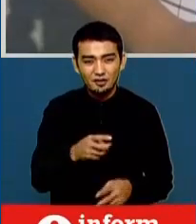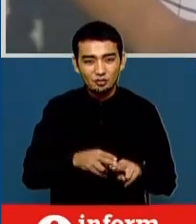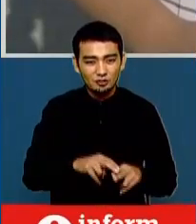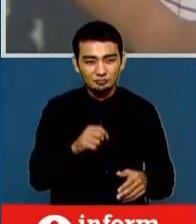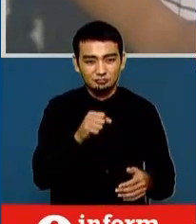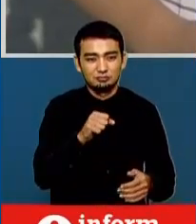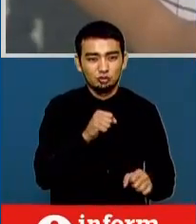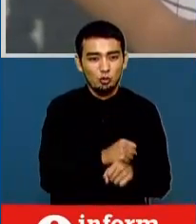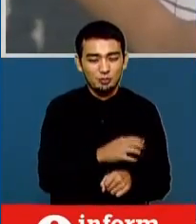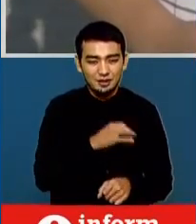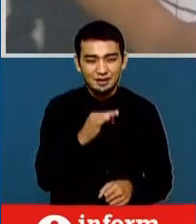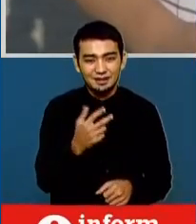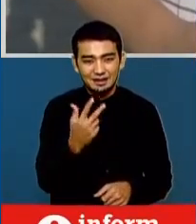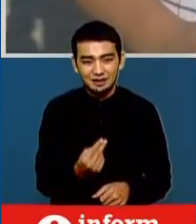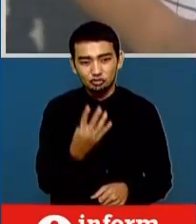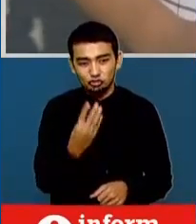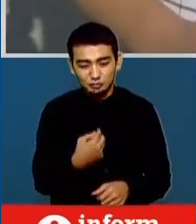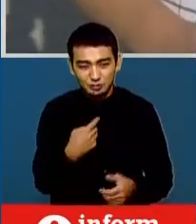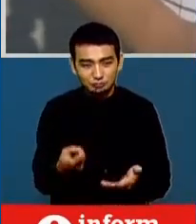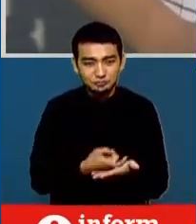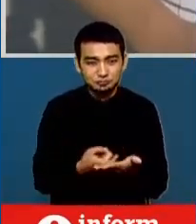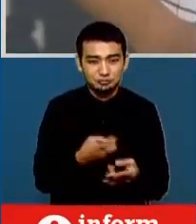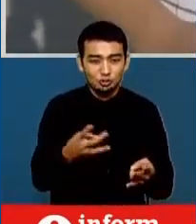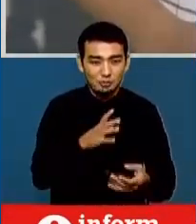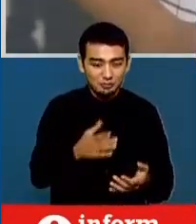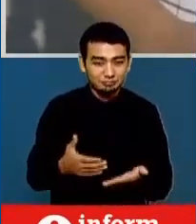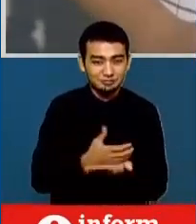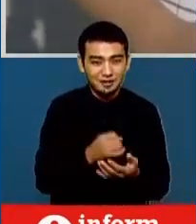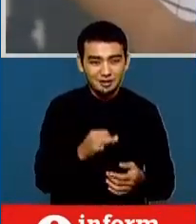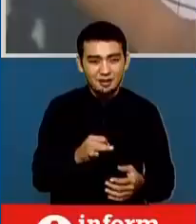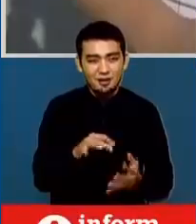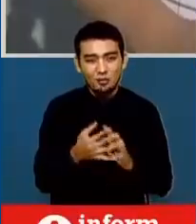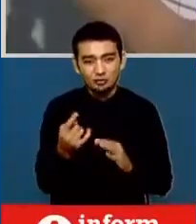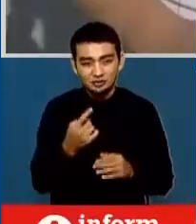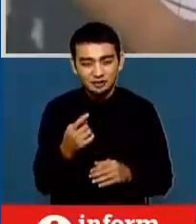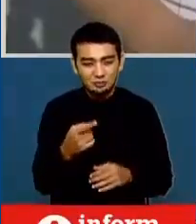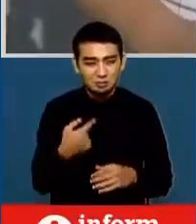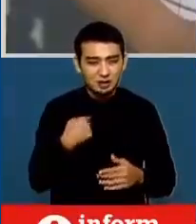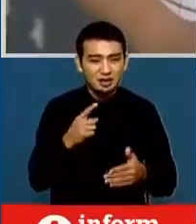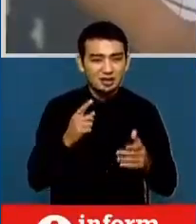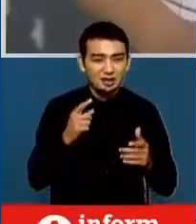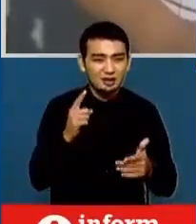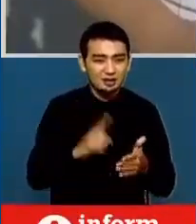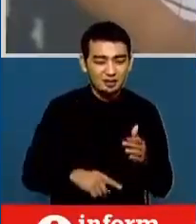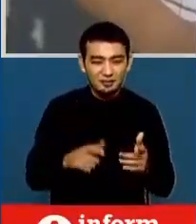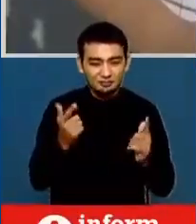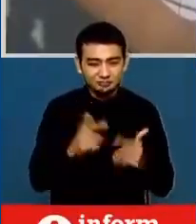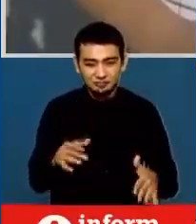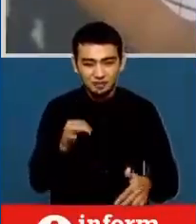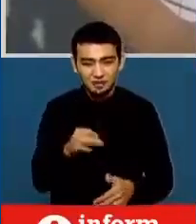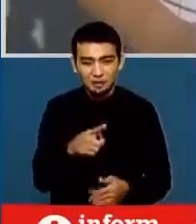3-4 күнде күрішке орақ салады деп сенімді. Бірақ шаруалар мұнымен келіспейді, өйткені алқаптың кебуіне де ұзақ уақыт